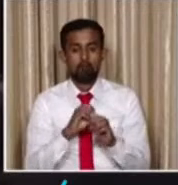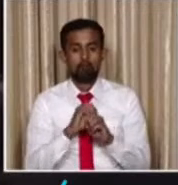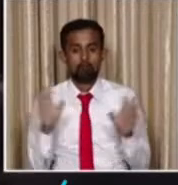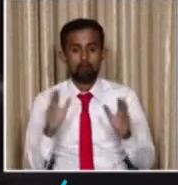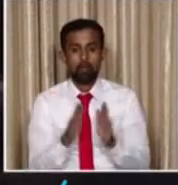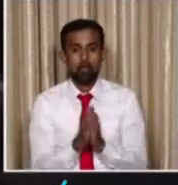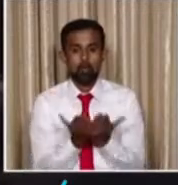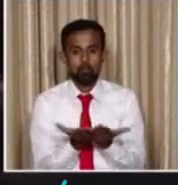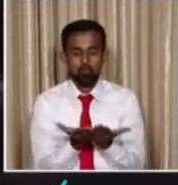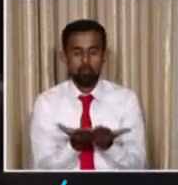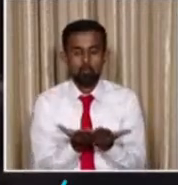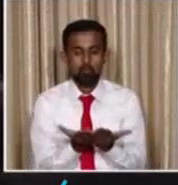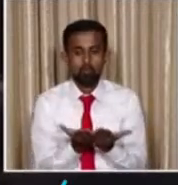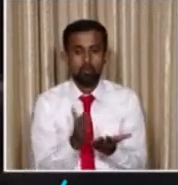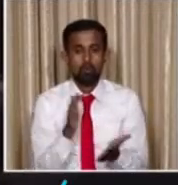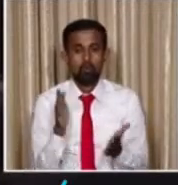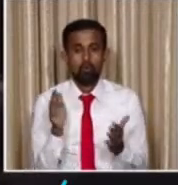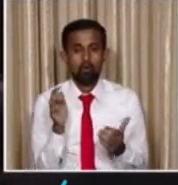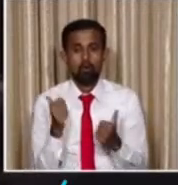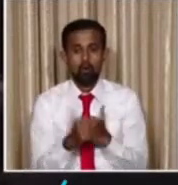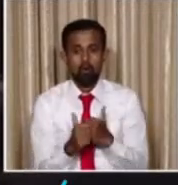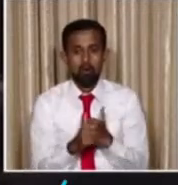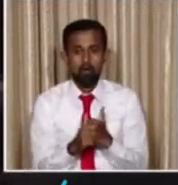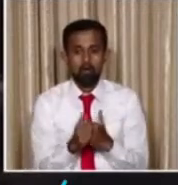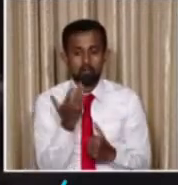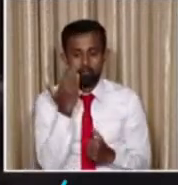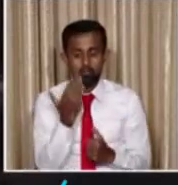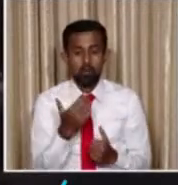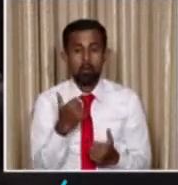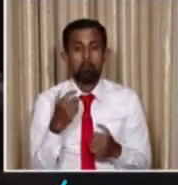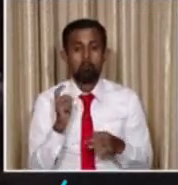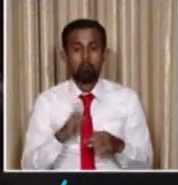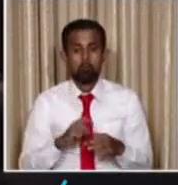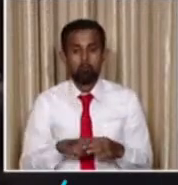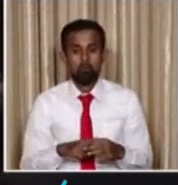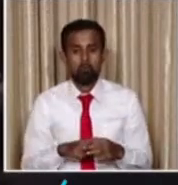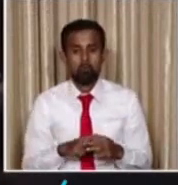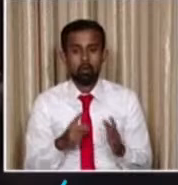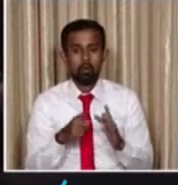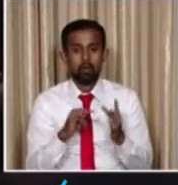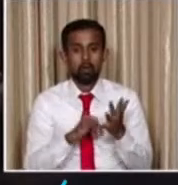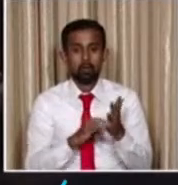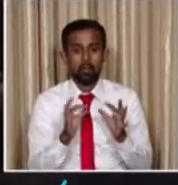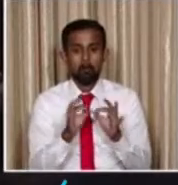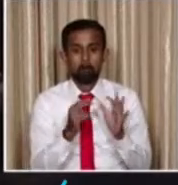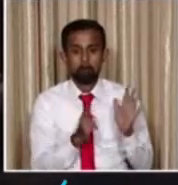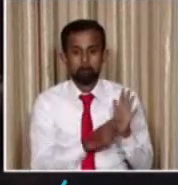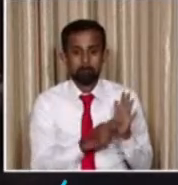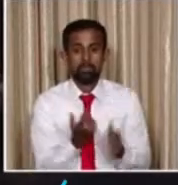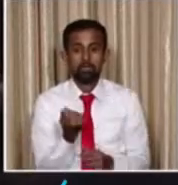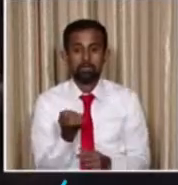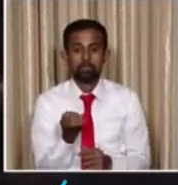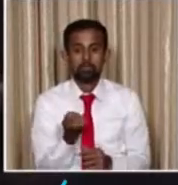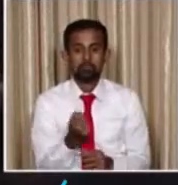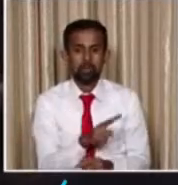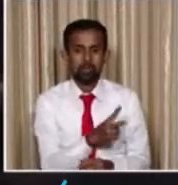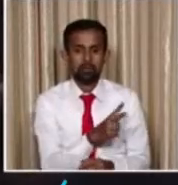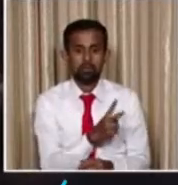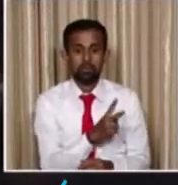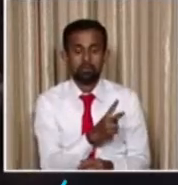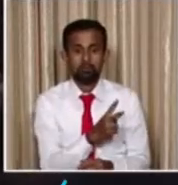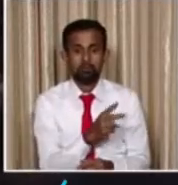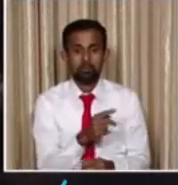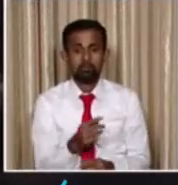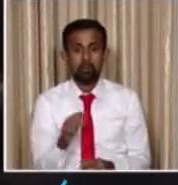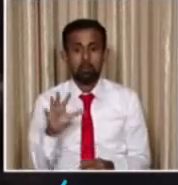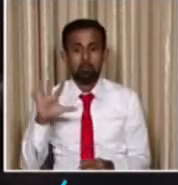පොත් මුද්‍රණය කරුවන්ට මුහුණ දීපු ලොකුම ප්‍රශ්නේ තමයි ISBN ගාස්තුව රුපියල් 200 තිබිච්ච එක